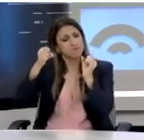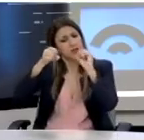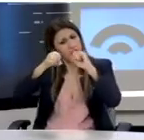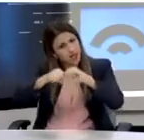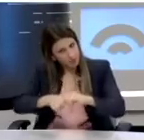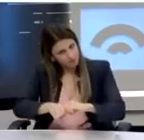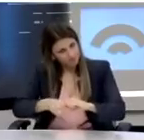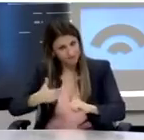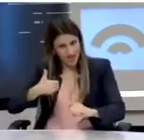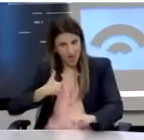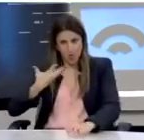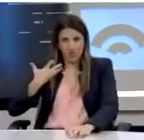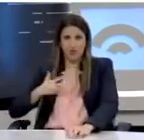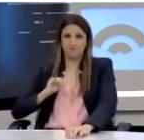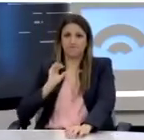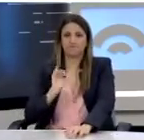Θέλω να σας απευθύνω ένα ερώτημα.